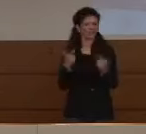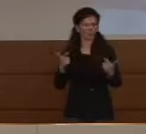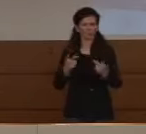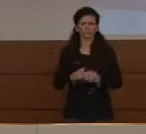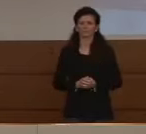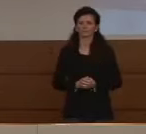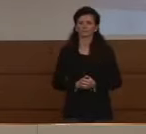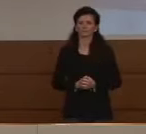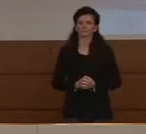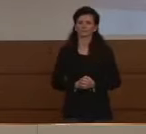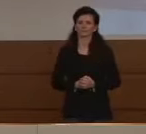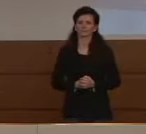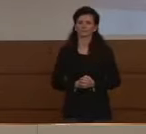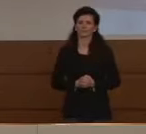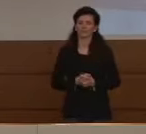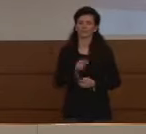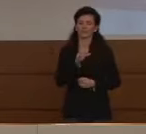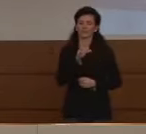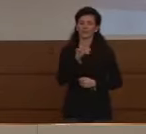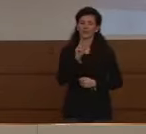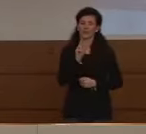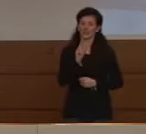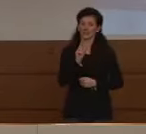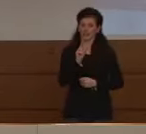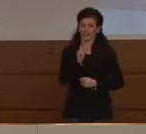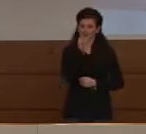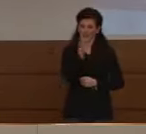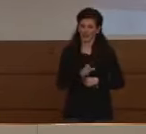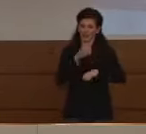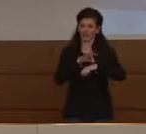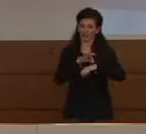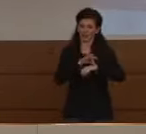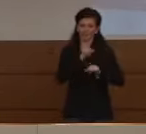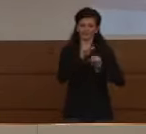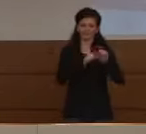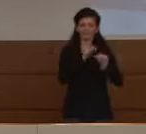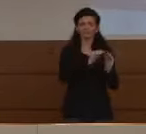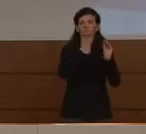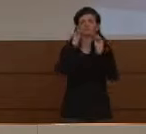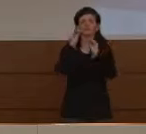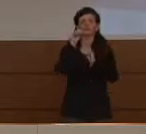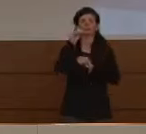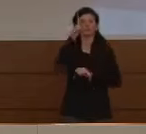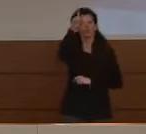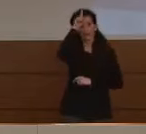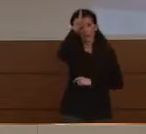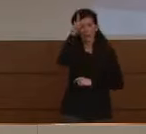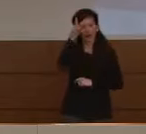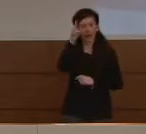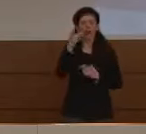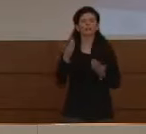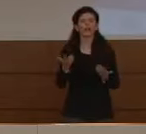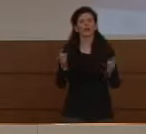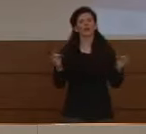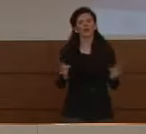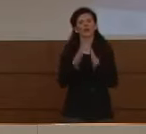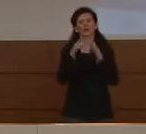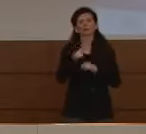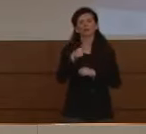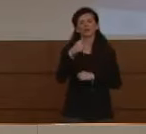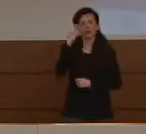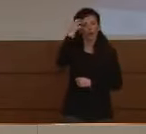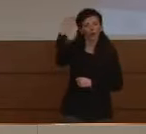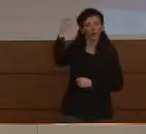30 pazienti sono stati trasferiti in germania voglio ancora ringraziare il governo